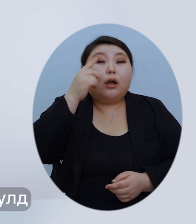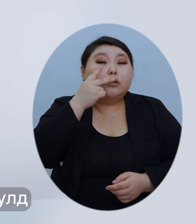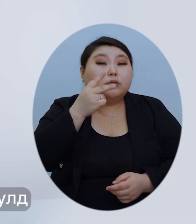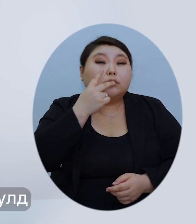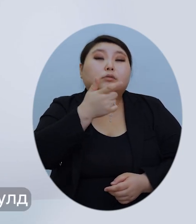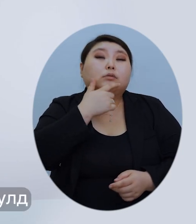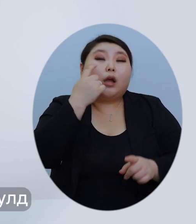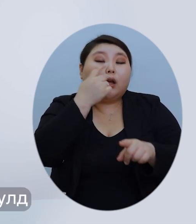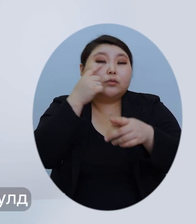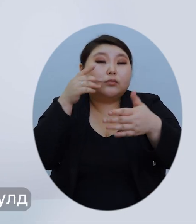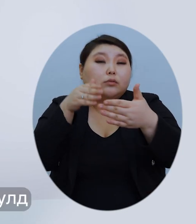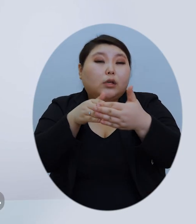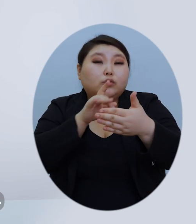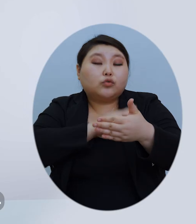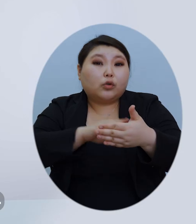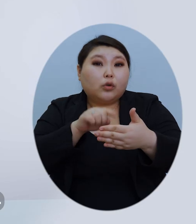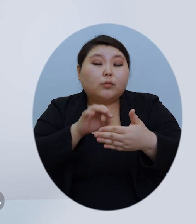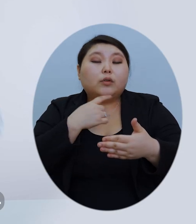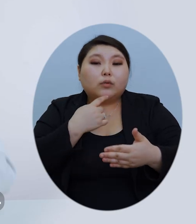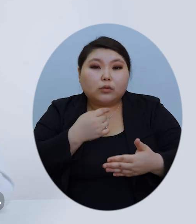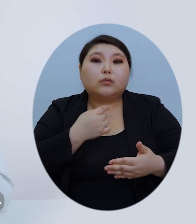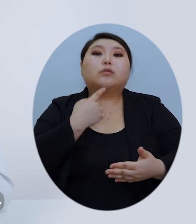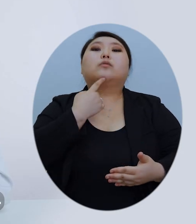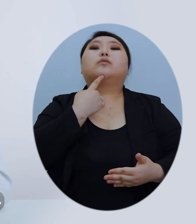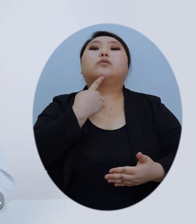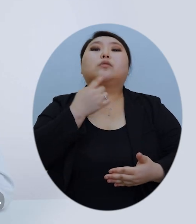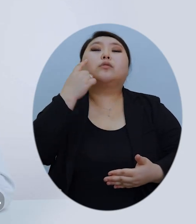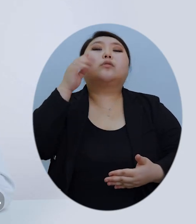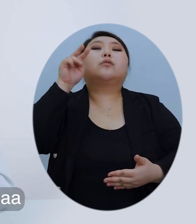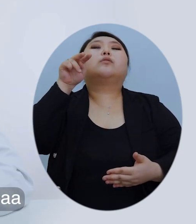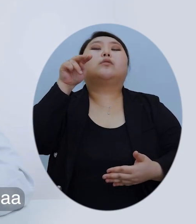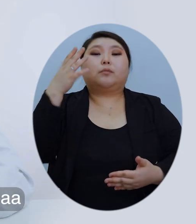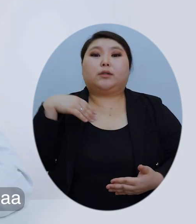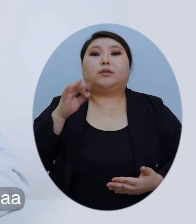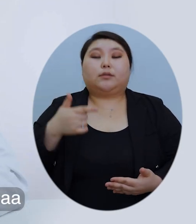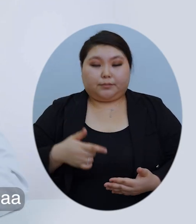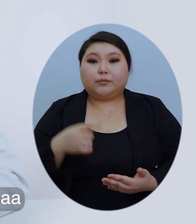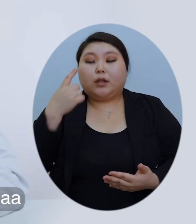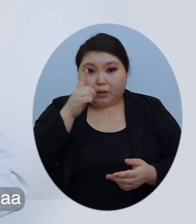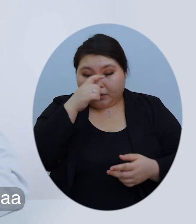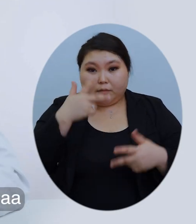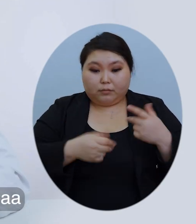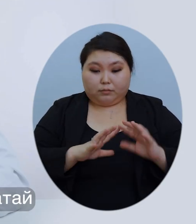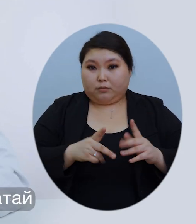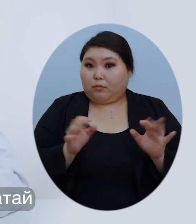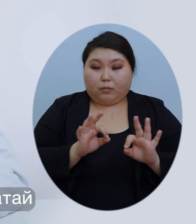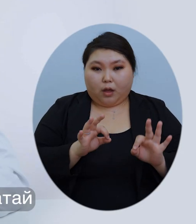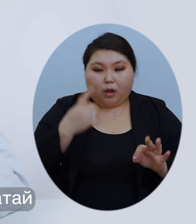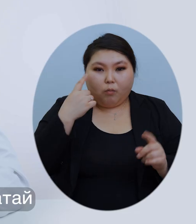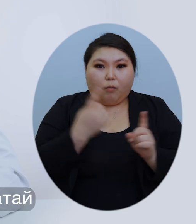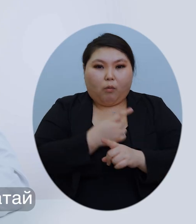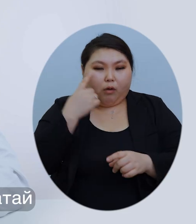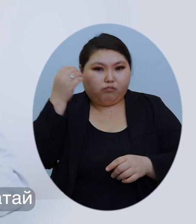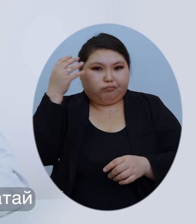завсарт харааныхаа төвийг тааруулахын тулд эрүүгээ өргөж дээшээгээ үлээж хардаг. Птозыг эмчлээгүй тохиолдолд мохос хараа үүсдэг